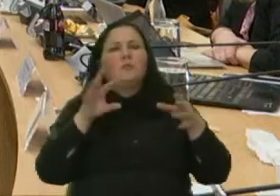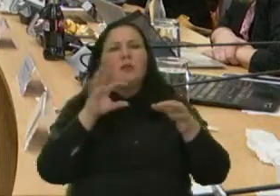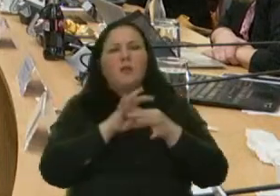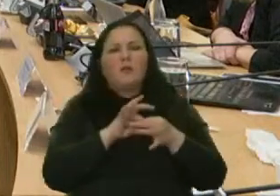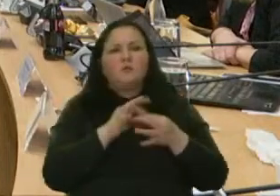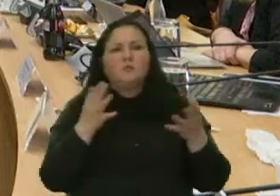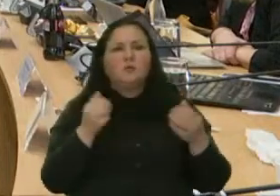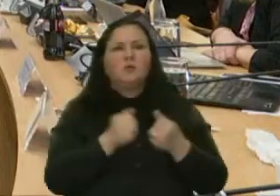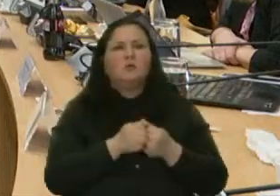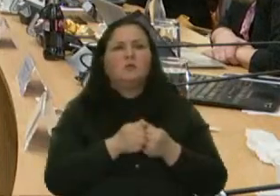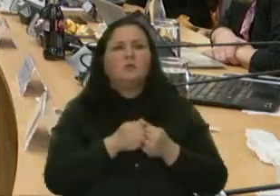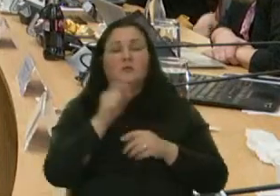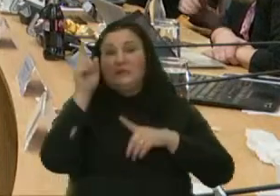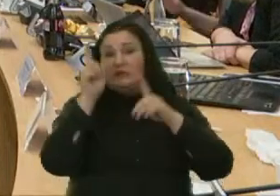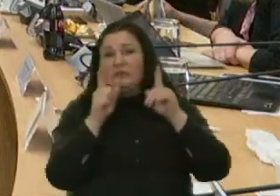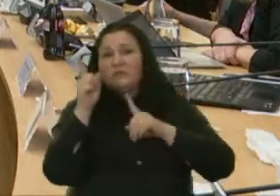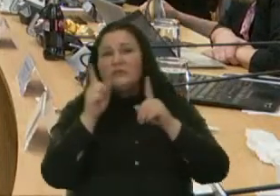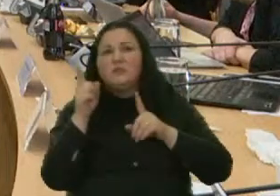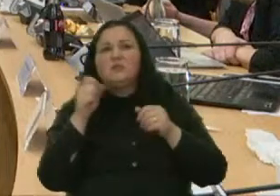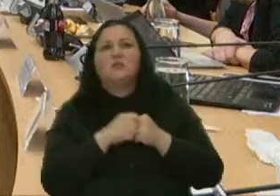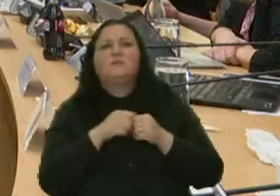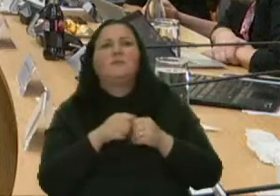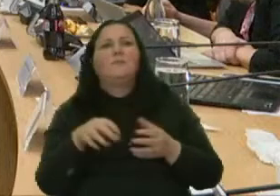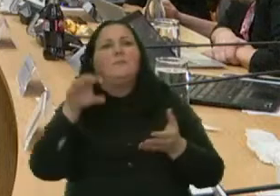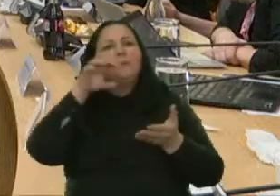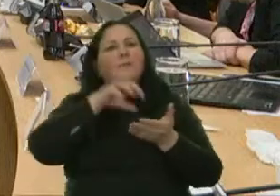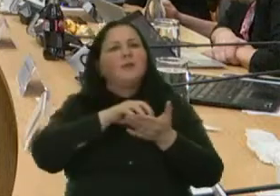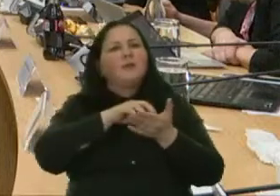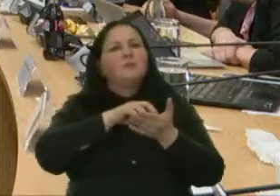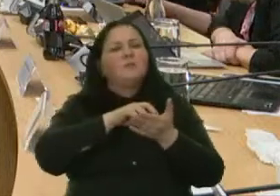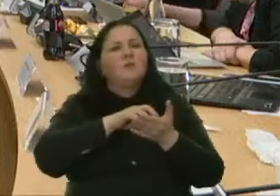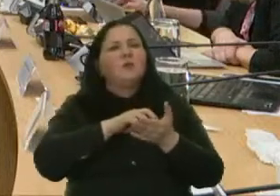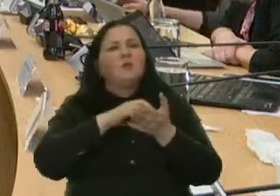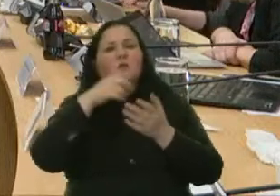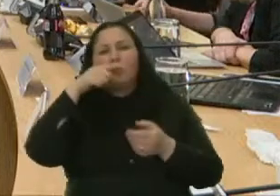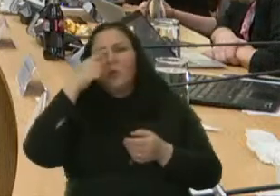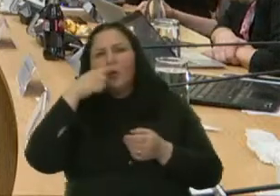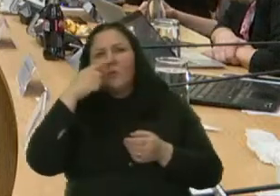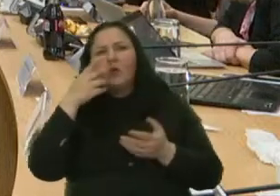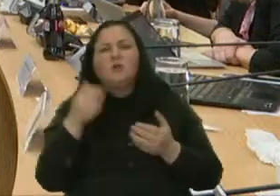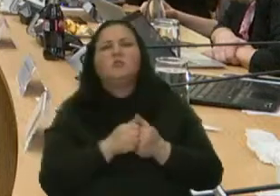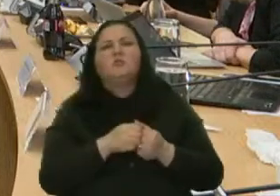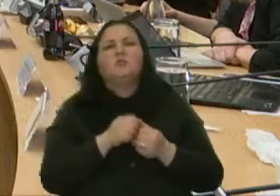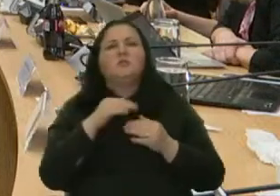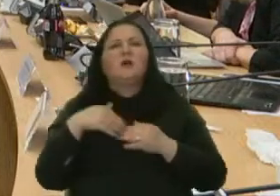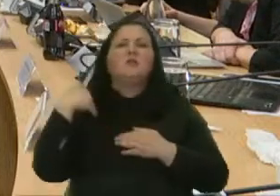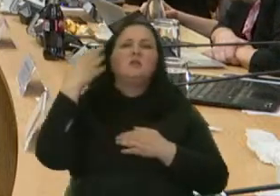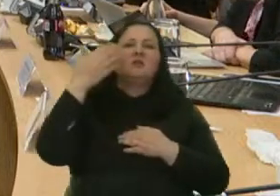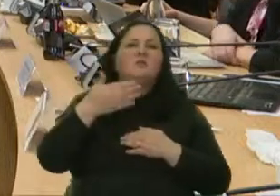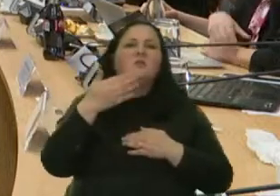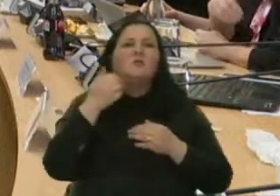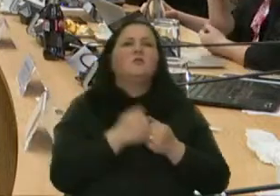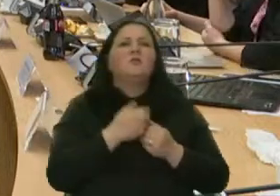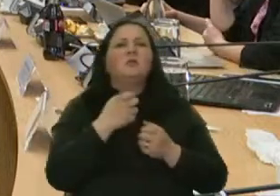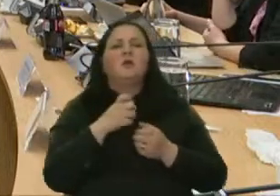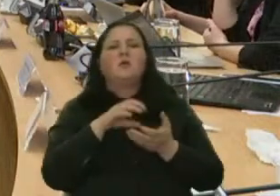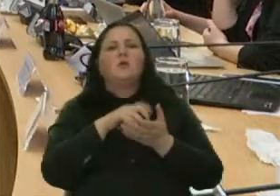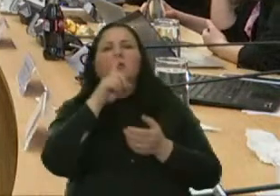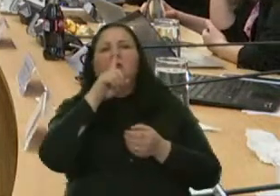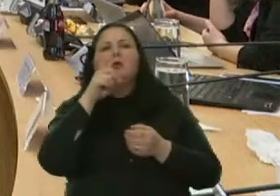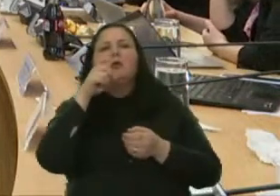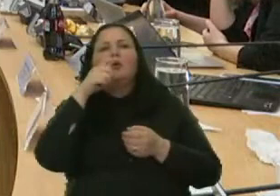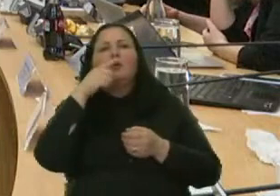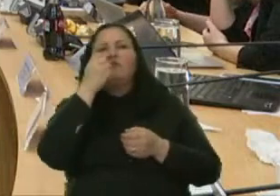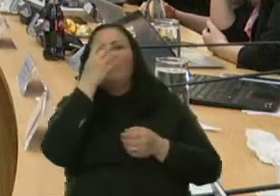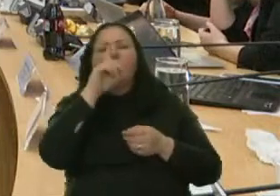care Păi dacă pe teritoriul tu poți să faci pe teritoriul municipiului Cluj Napoca dacă dincolo de latura Municipiul Cluj Napoca nu se face